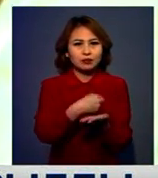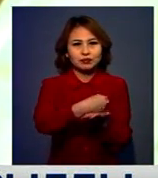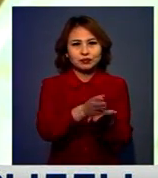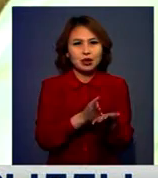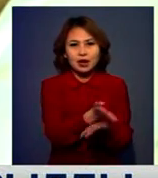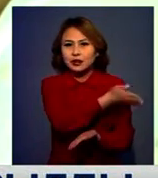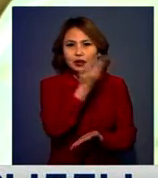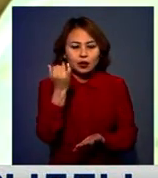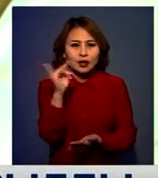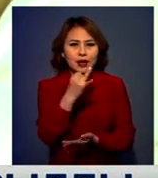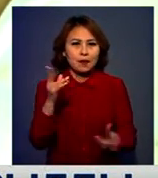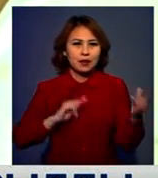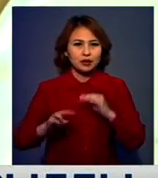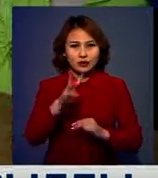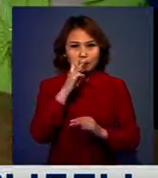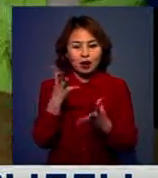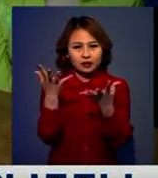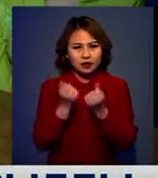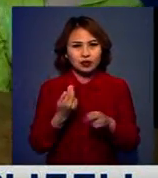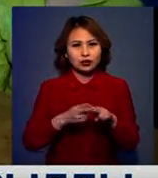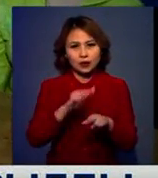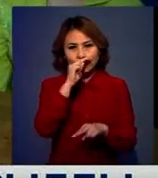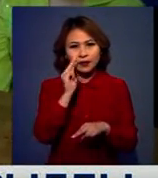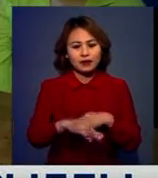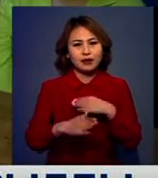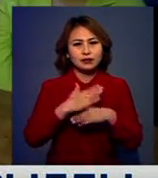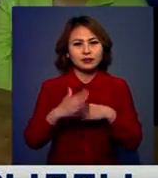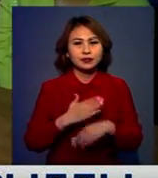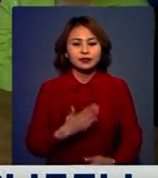таңда педагогтар ақшасын алып кінәлілер жазаланды.